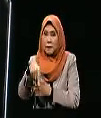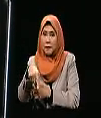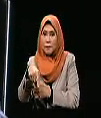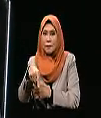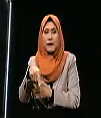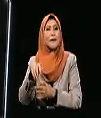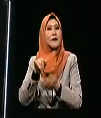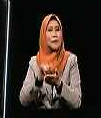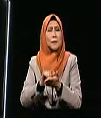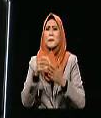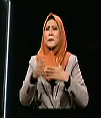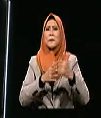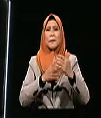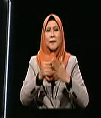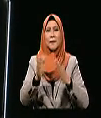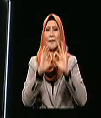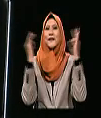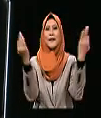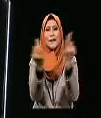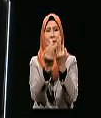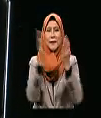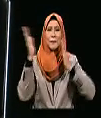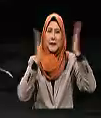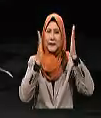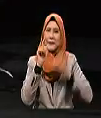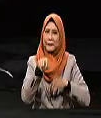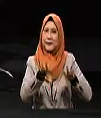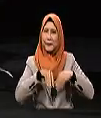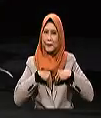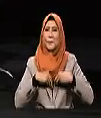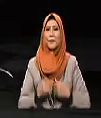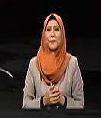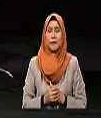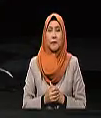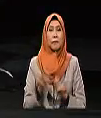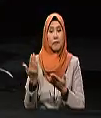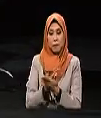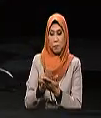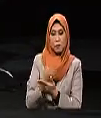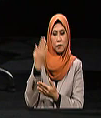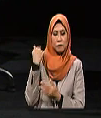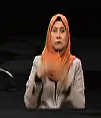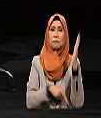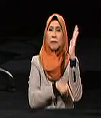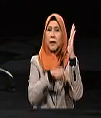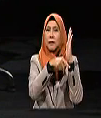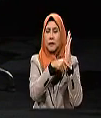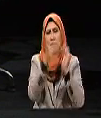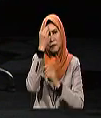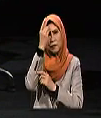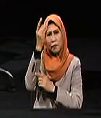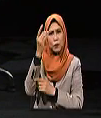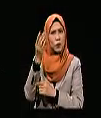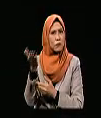kita anggap ini sebagai keluarga Malaysia lah, kita terima. Baik. Demikianlah keadaannya. Ya, baru-baru ini di Parlimen Datuk Seri secara terbuka berkongsi nombor